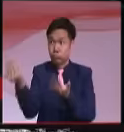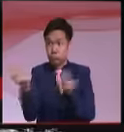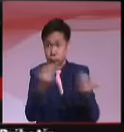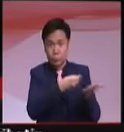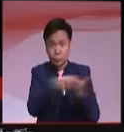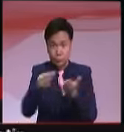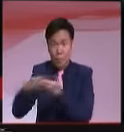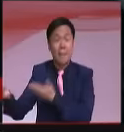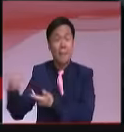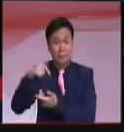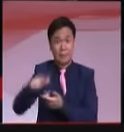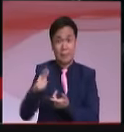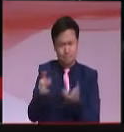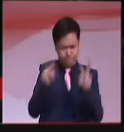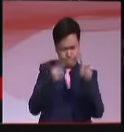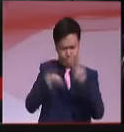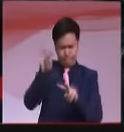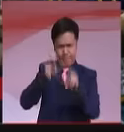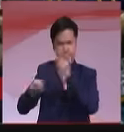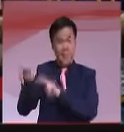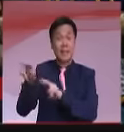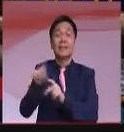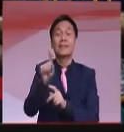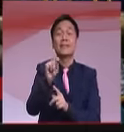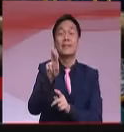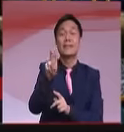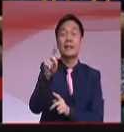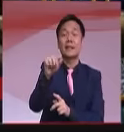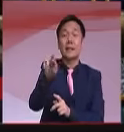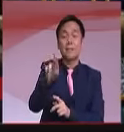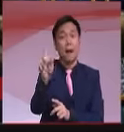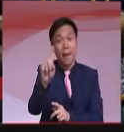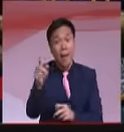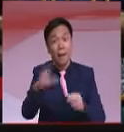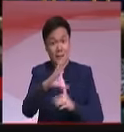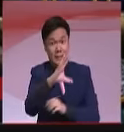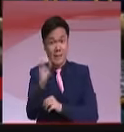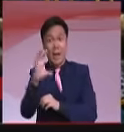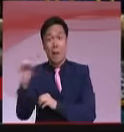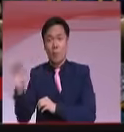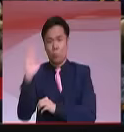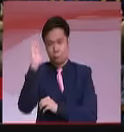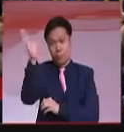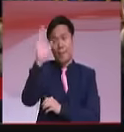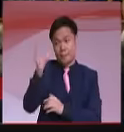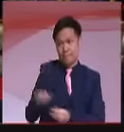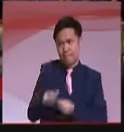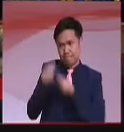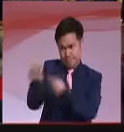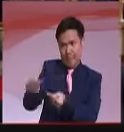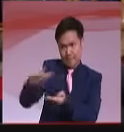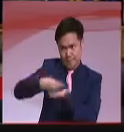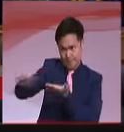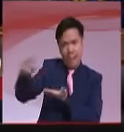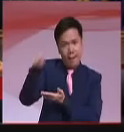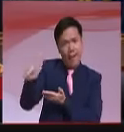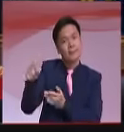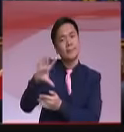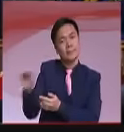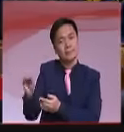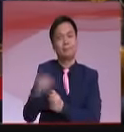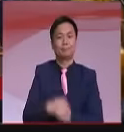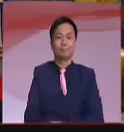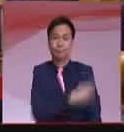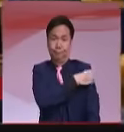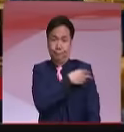adalah untuk menilai tenda sebelum diputuskan Serikat tempatan bandel yang akan dianugerahkan tenda berkenaan Jenderal than